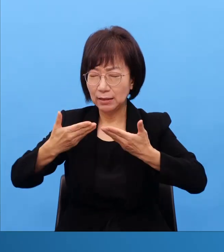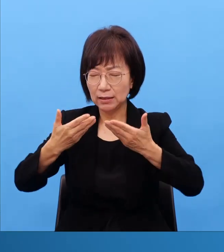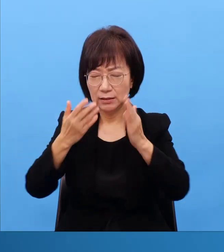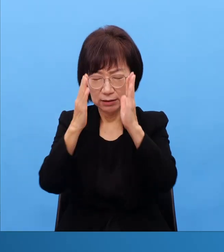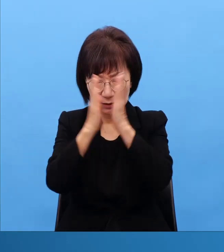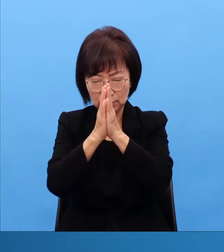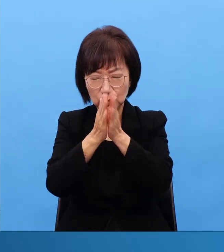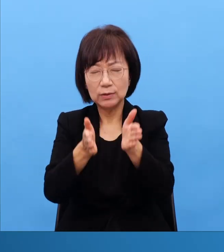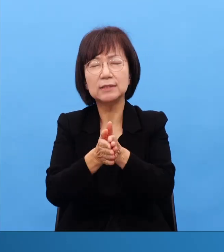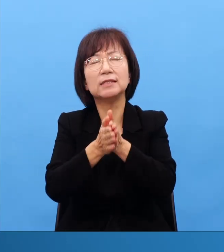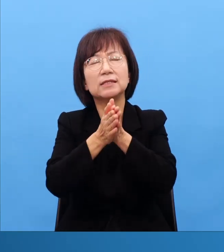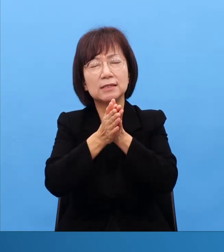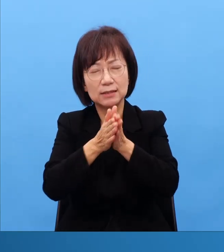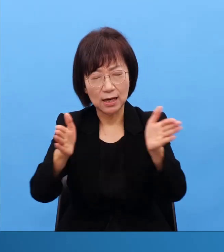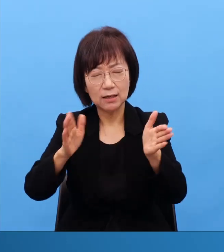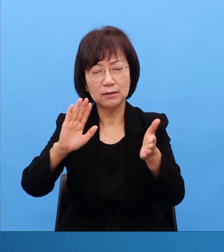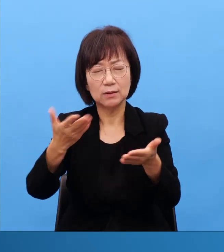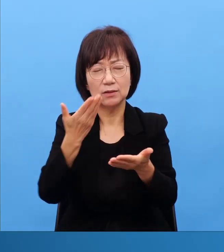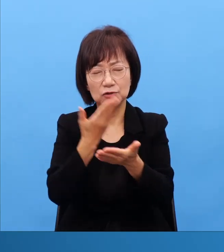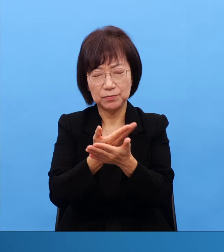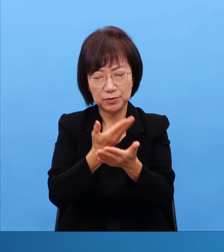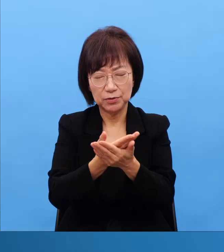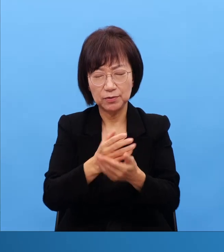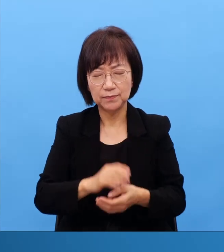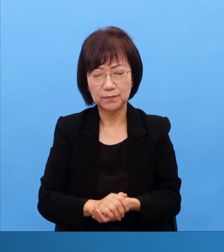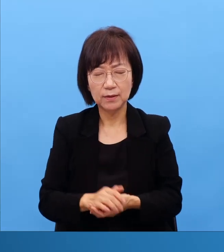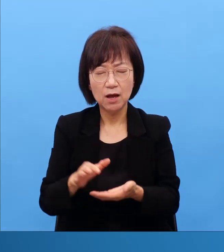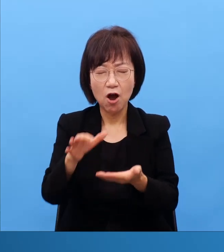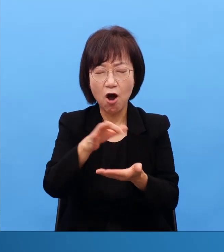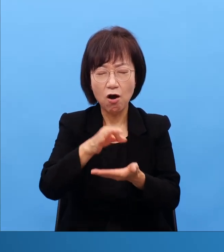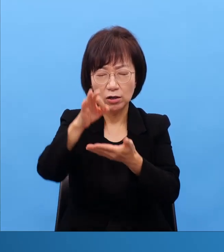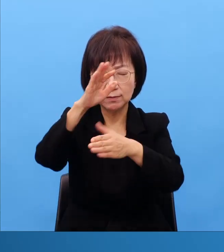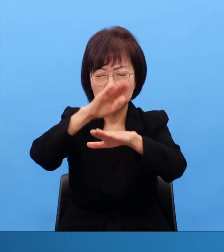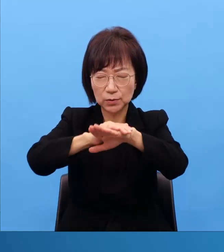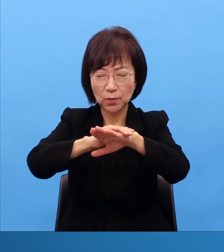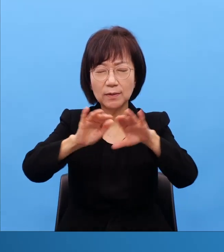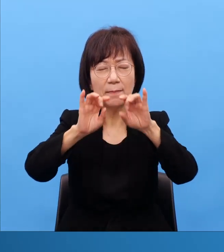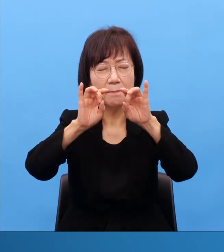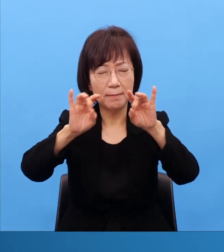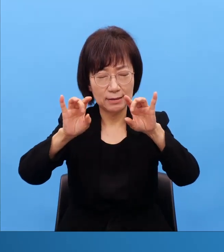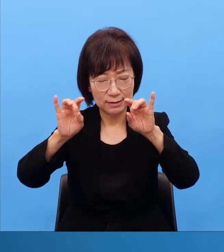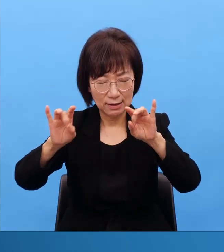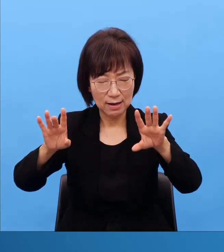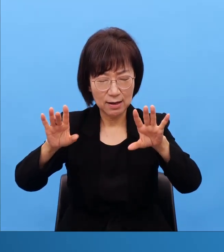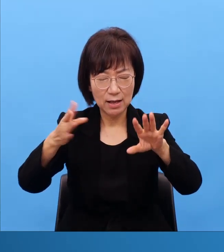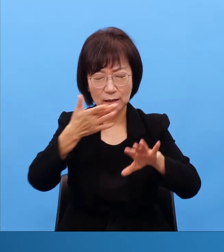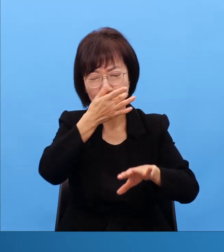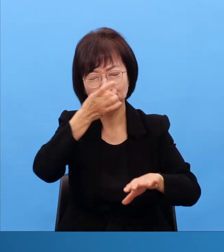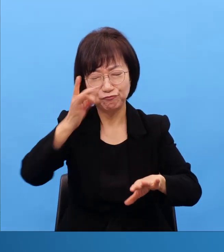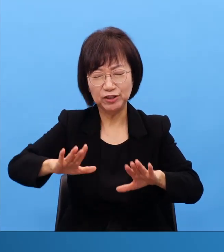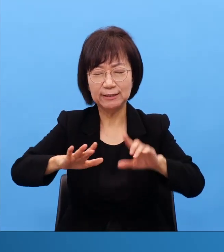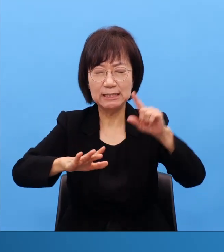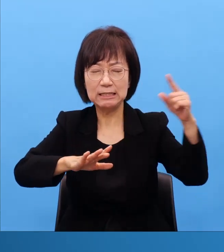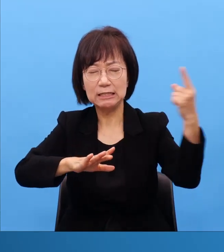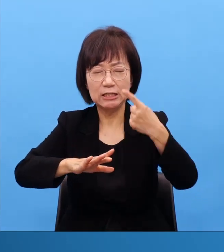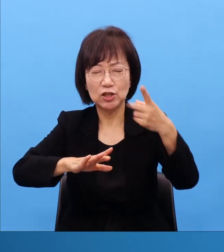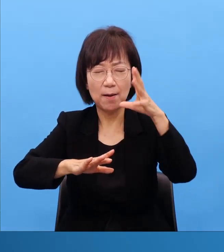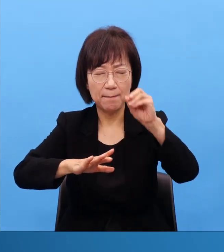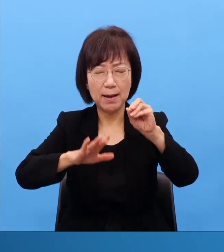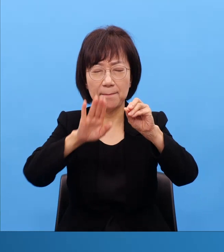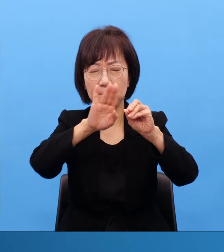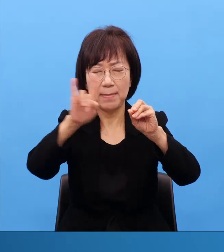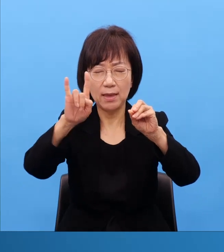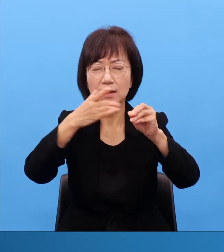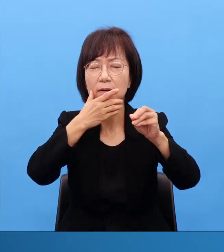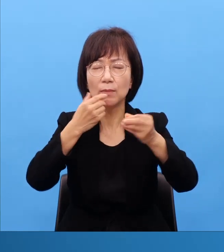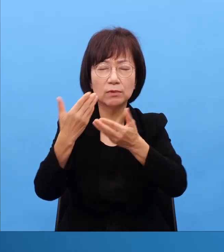age, the universe, and the throne. 예물 드린 손에는 무조건 1천만 배 축복하사 1천만